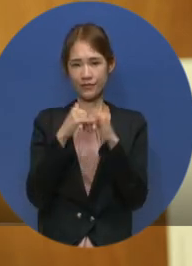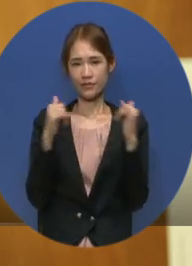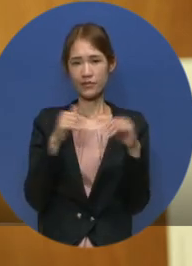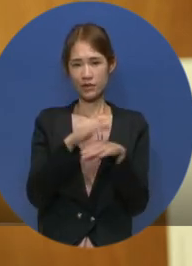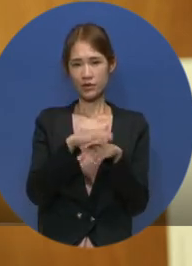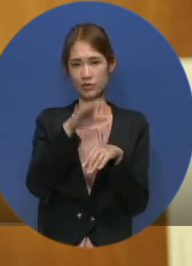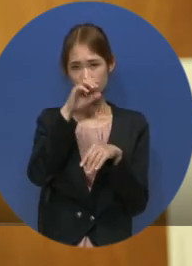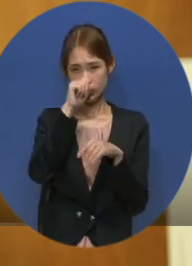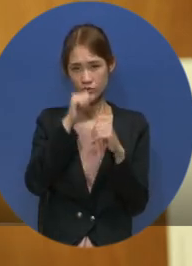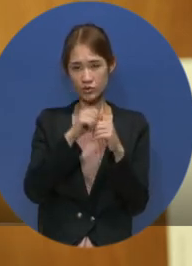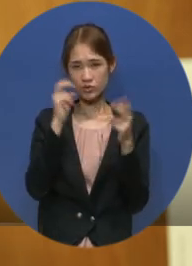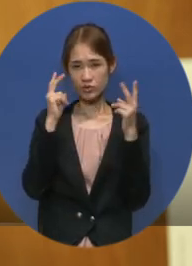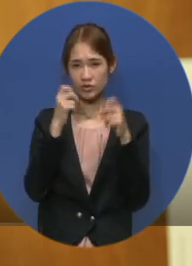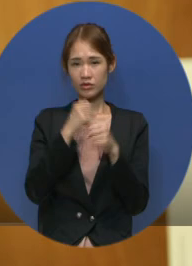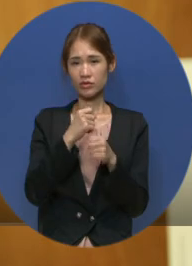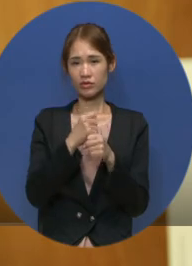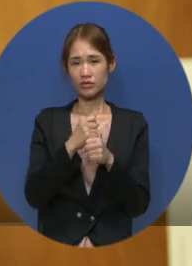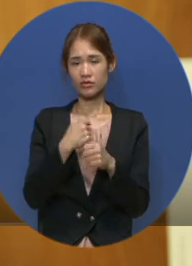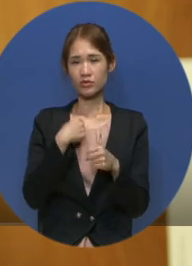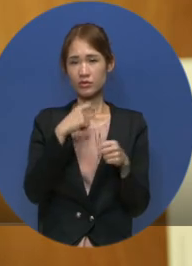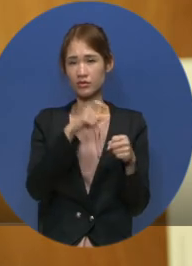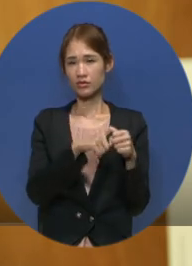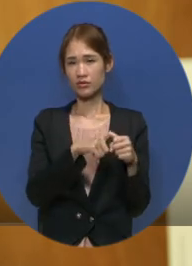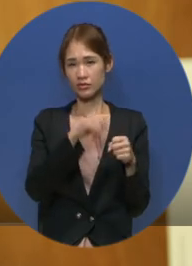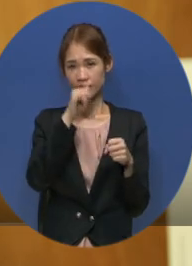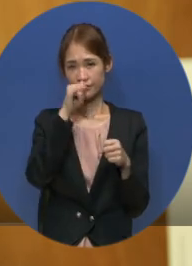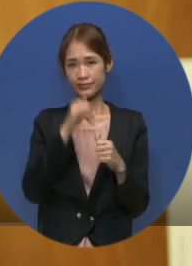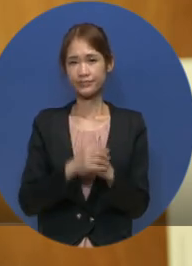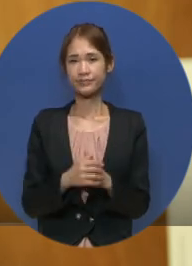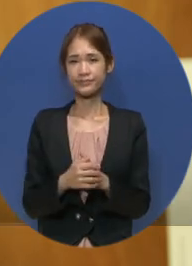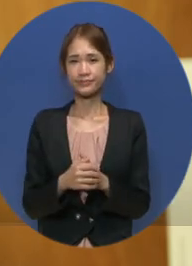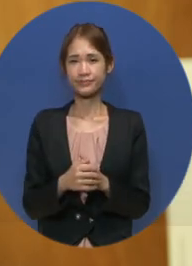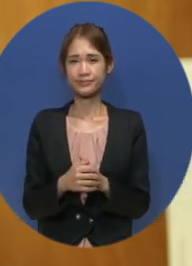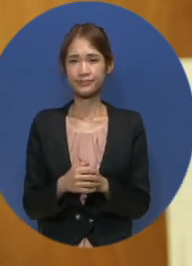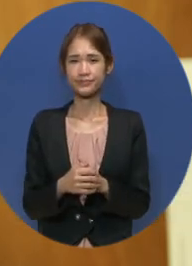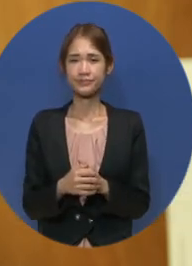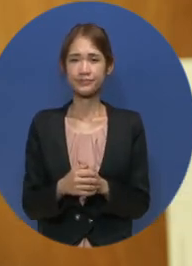구성원으로서 좋은 회사를 만들어가는 게 저의 목표입니다. 네.